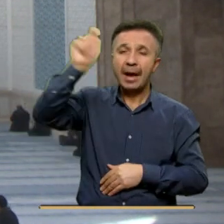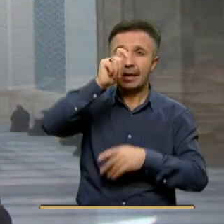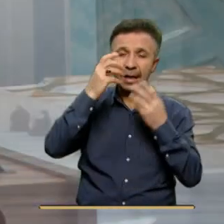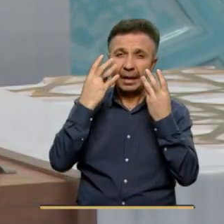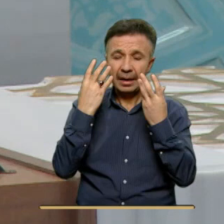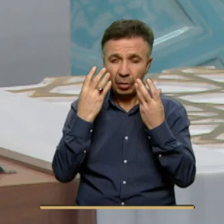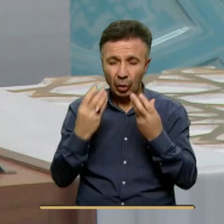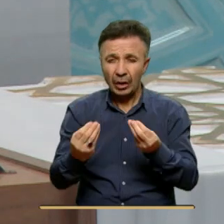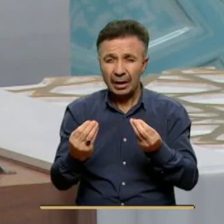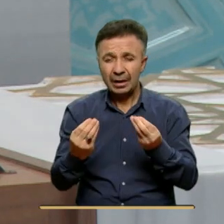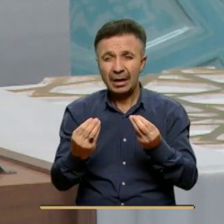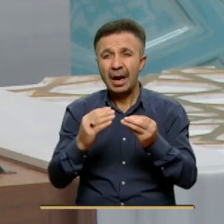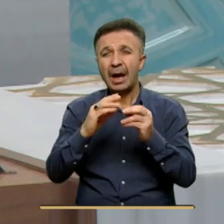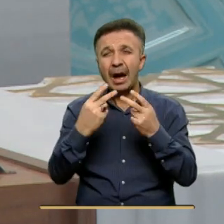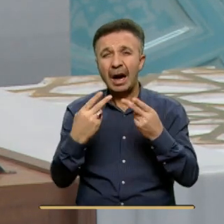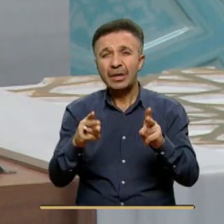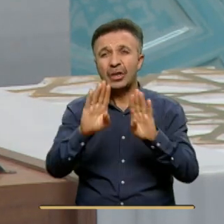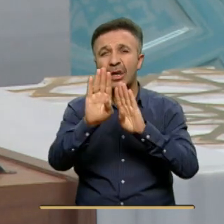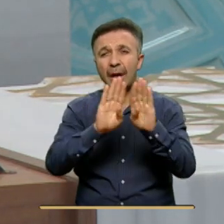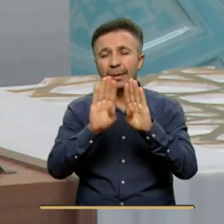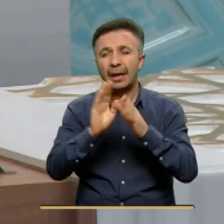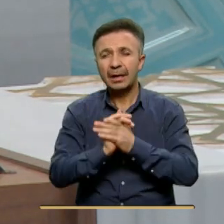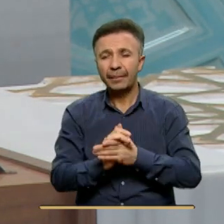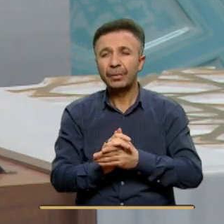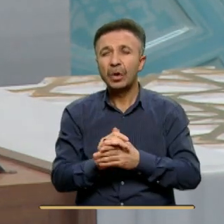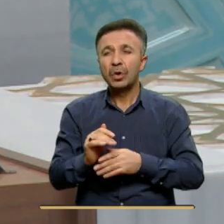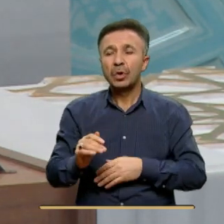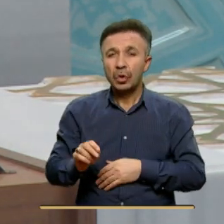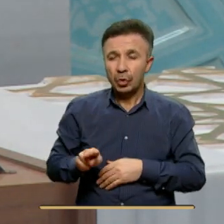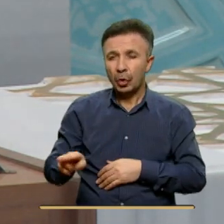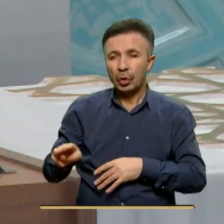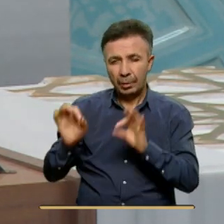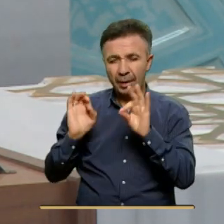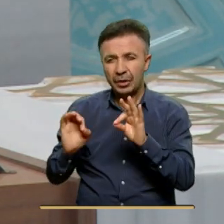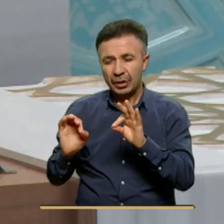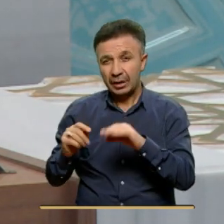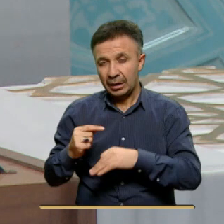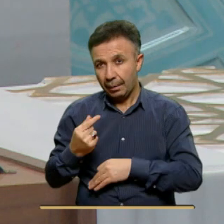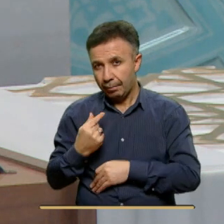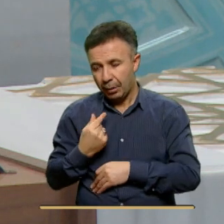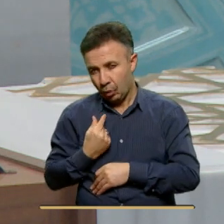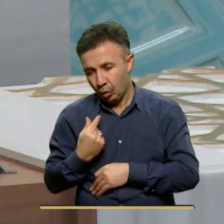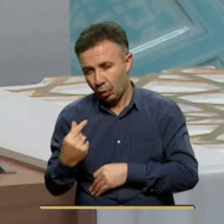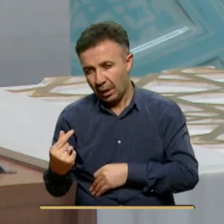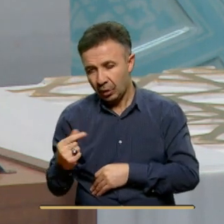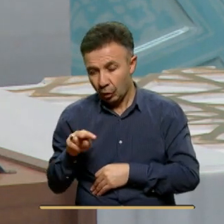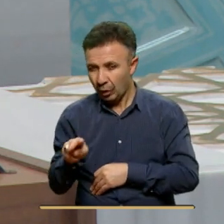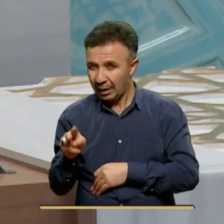kapılar. Yolun başında bir uyarıcı yola girenlere şöyle nida